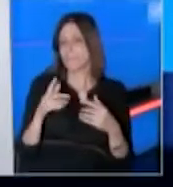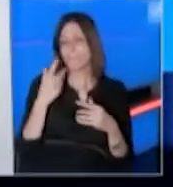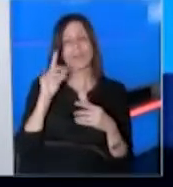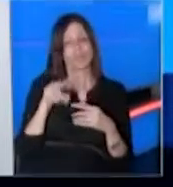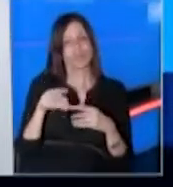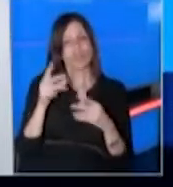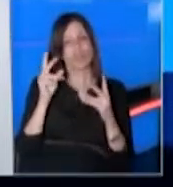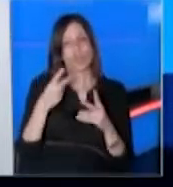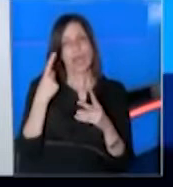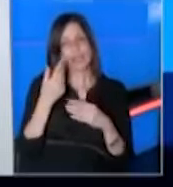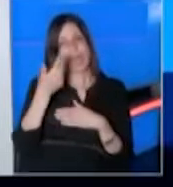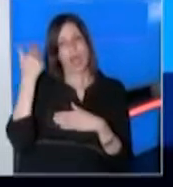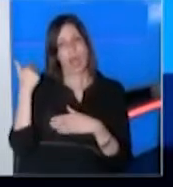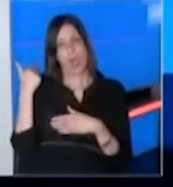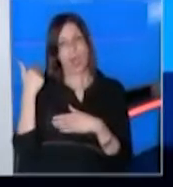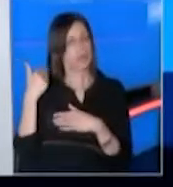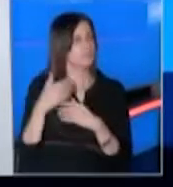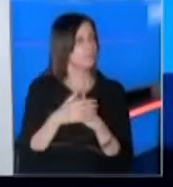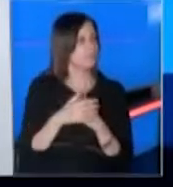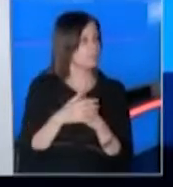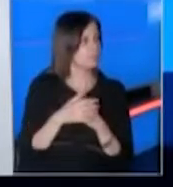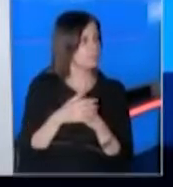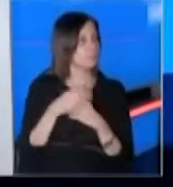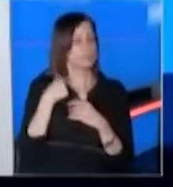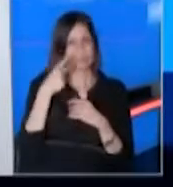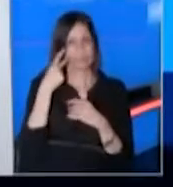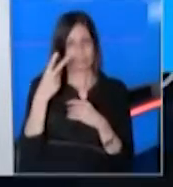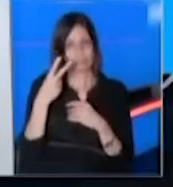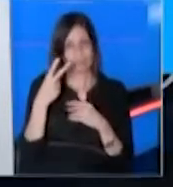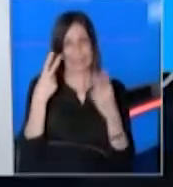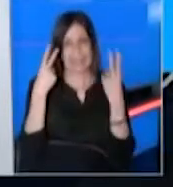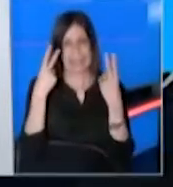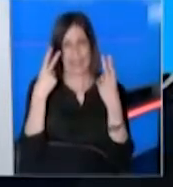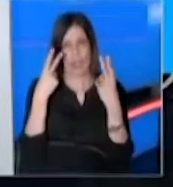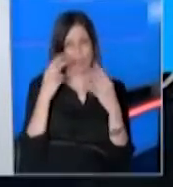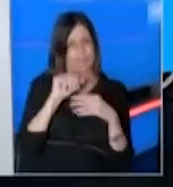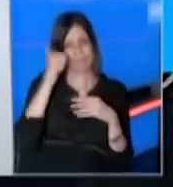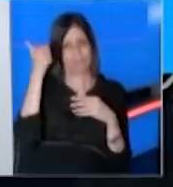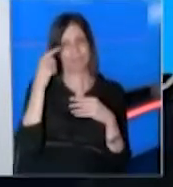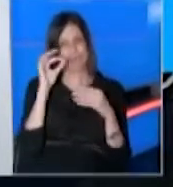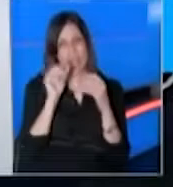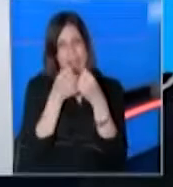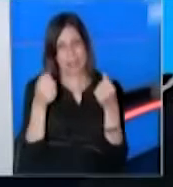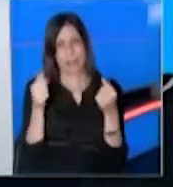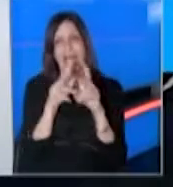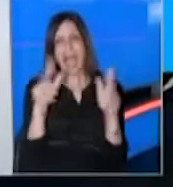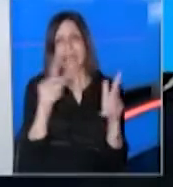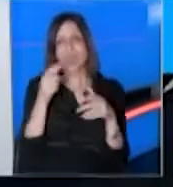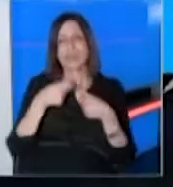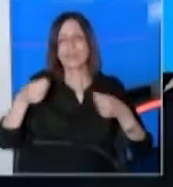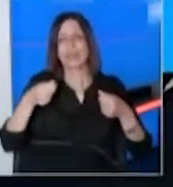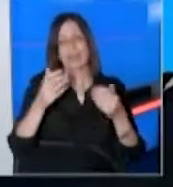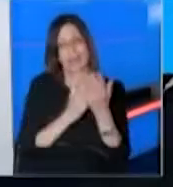אחורה רונן, אנחנו רואים את העיקרון המוליך, העיקרון המקראי שהארץ לא תימחר